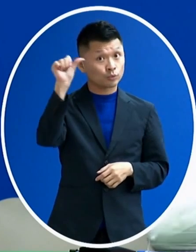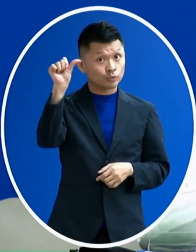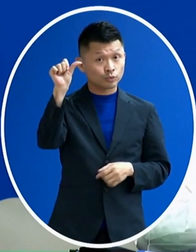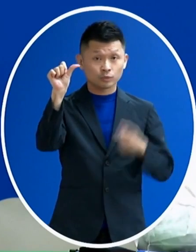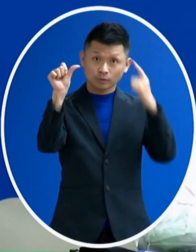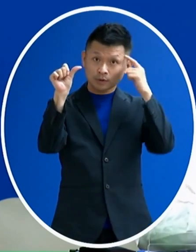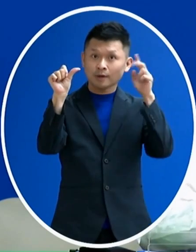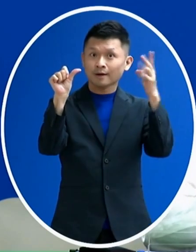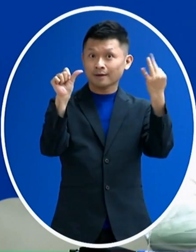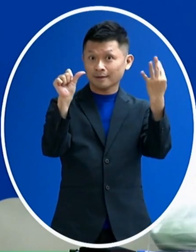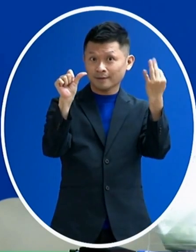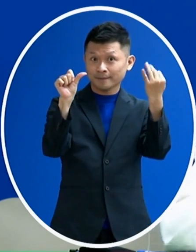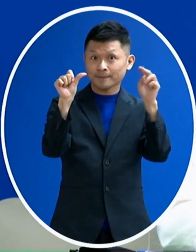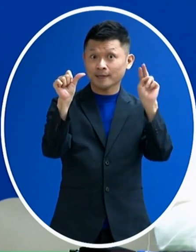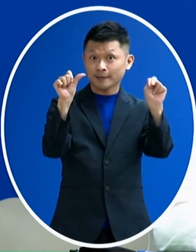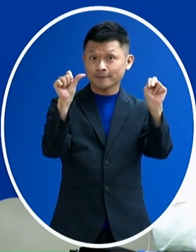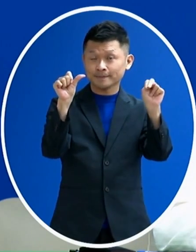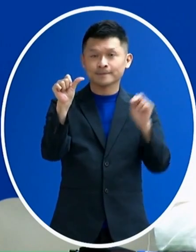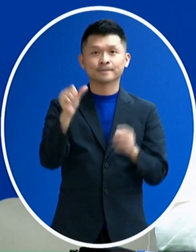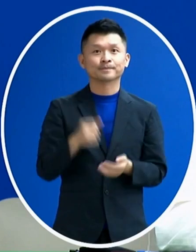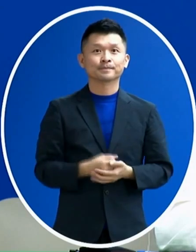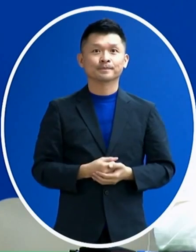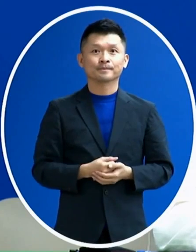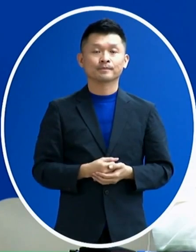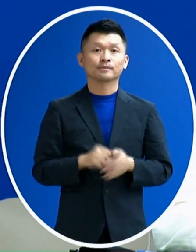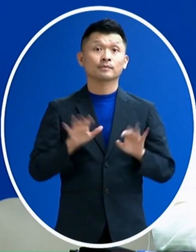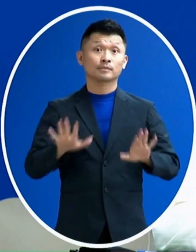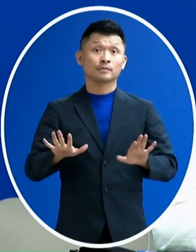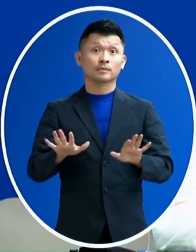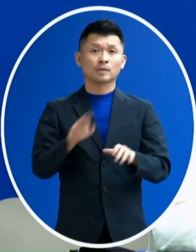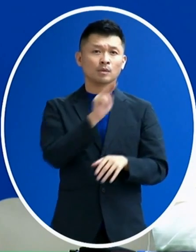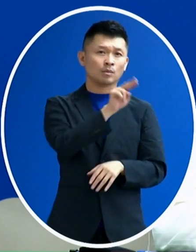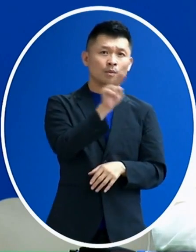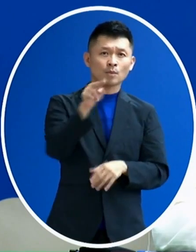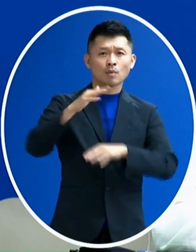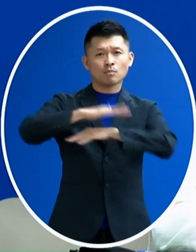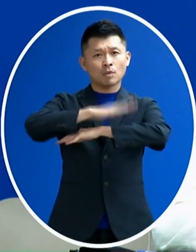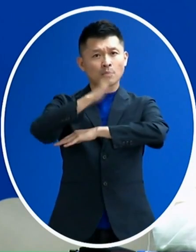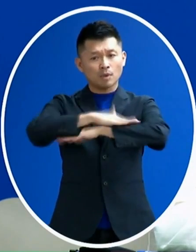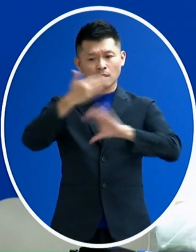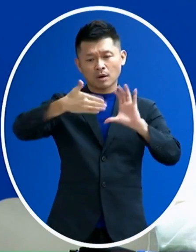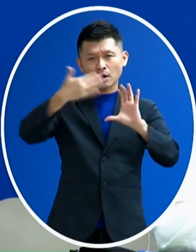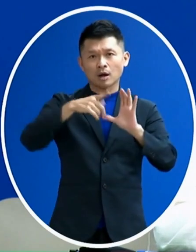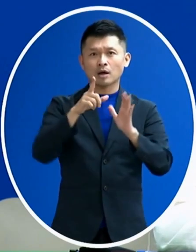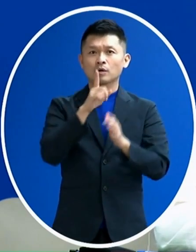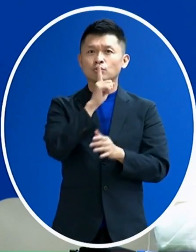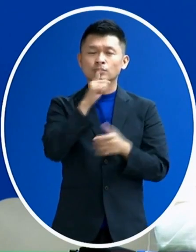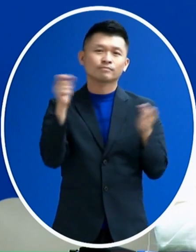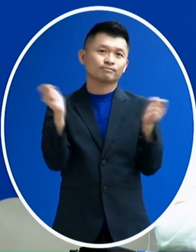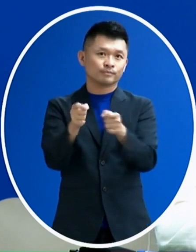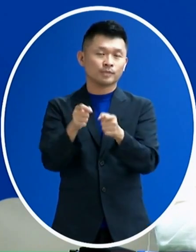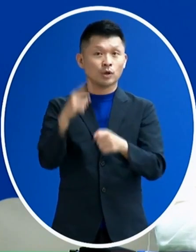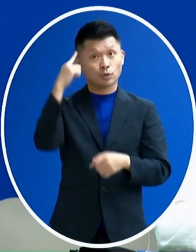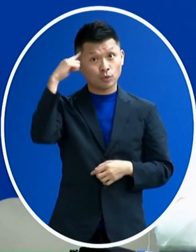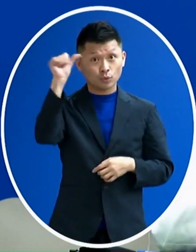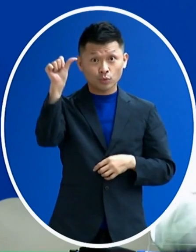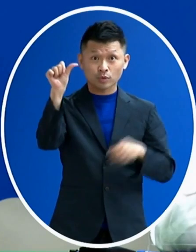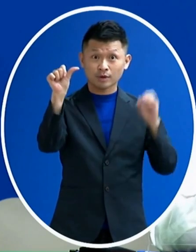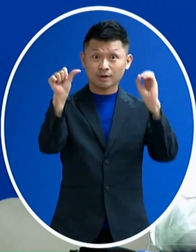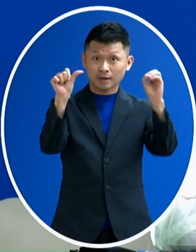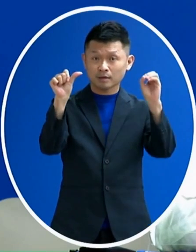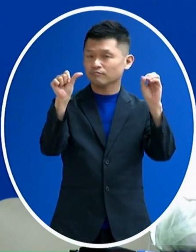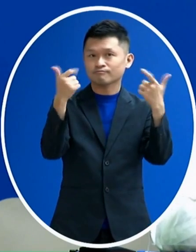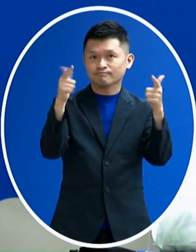个 N 就是特别要说明，不是像今天我们看到很多媒体可能简化变成叫做五加零，我们这个